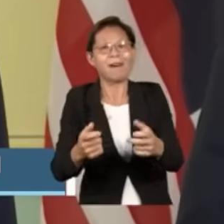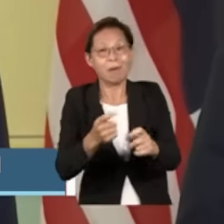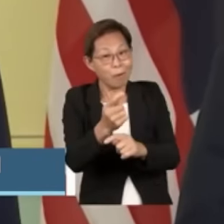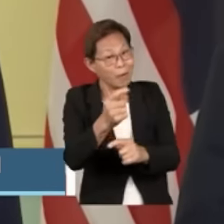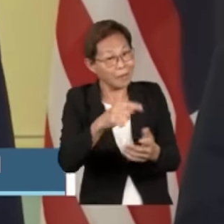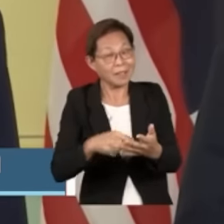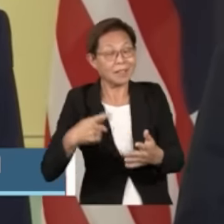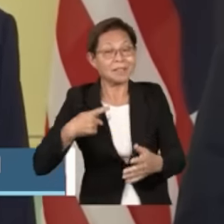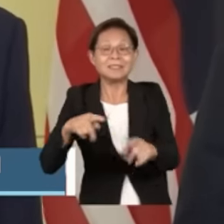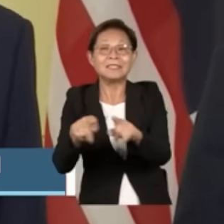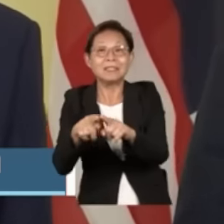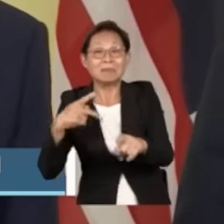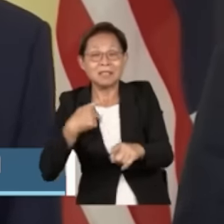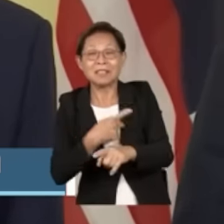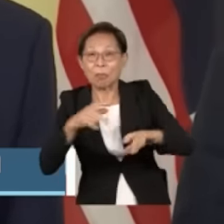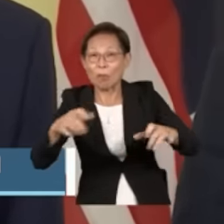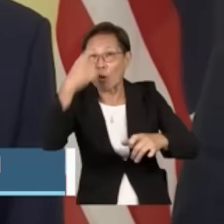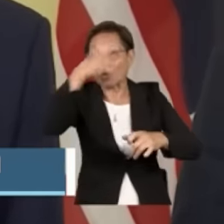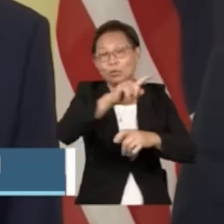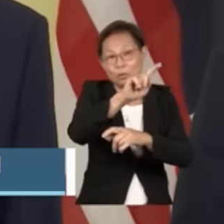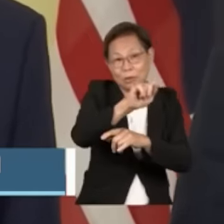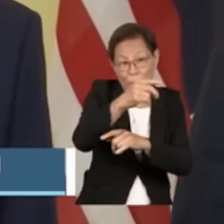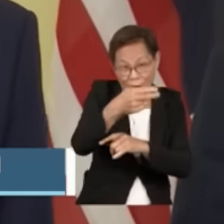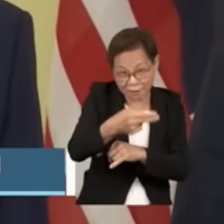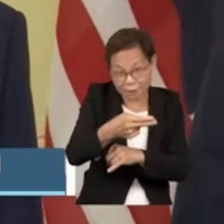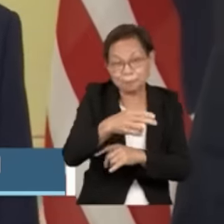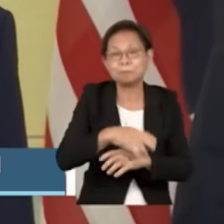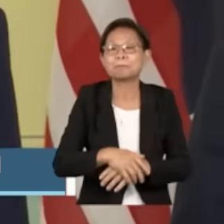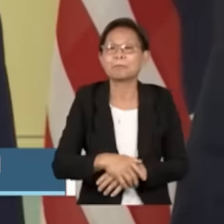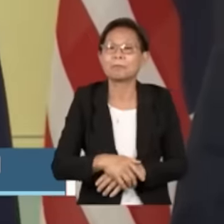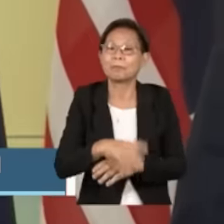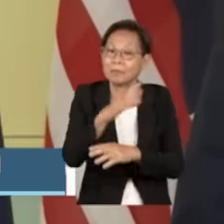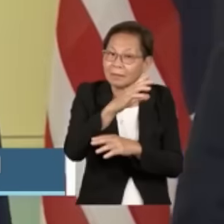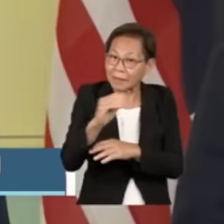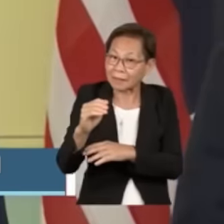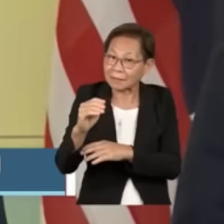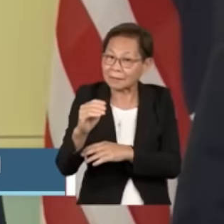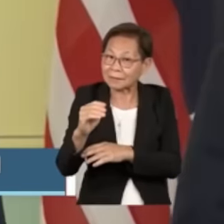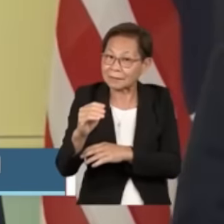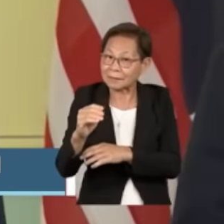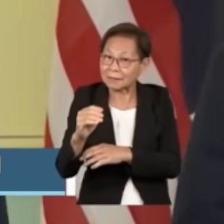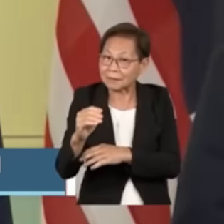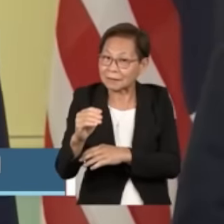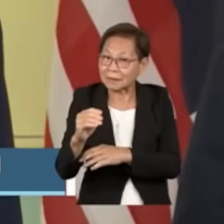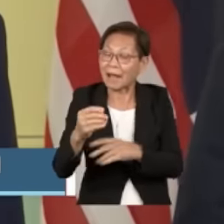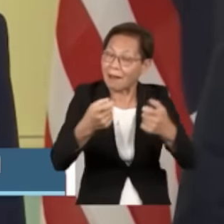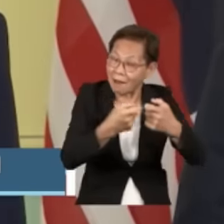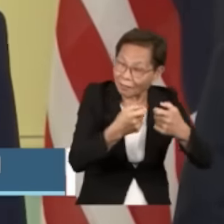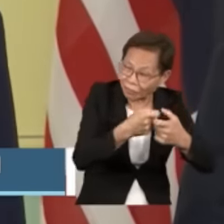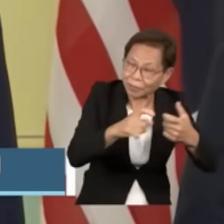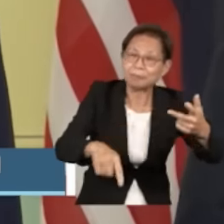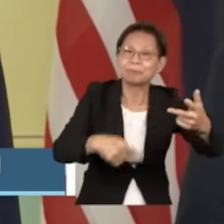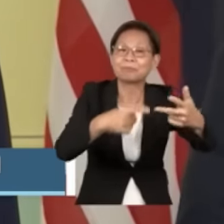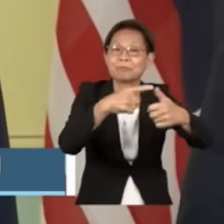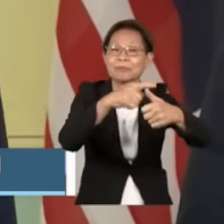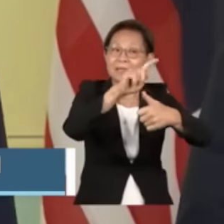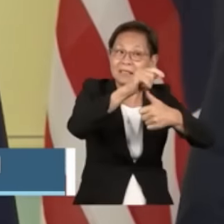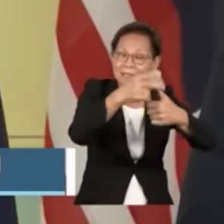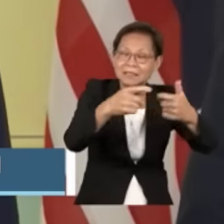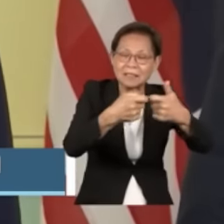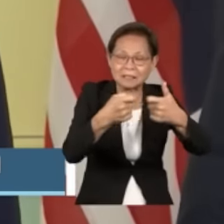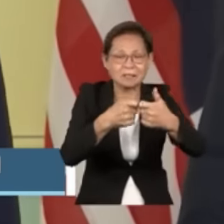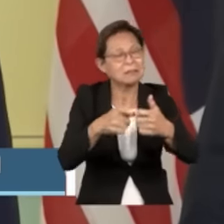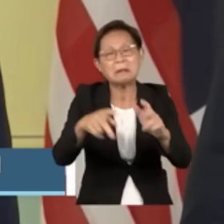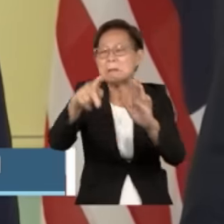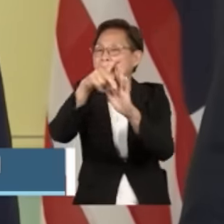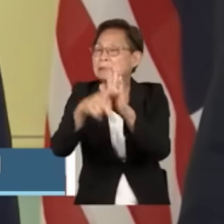mana kita lakukan untuk tabung haji dan juga elektrik, prinsip yang sama